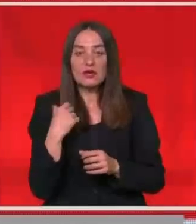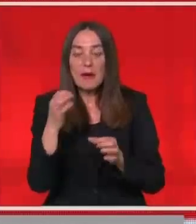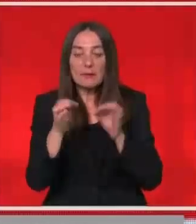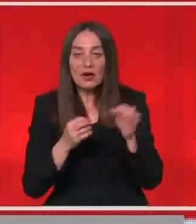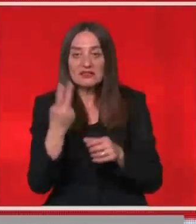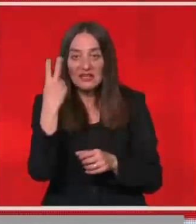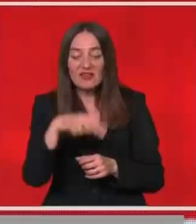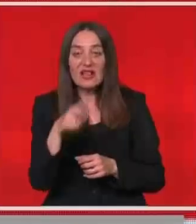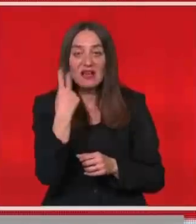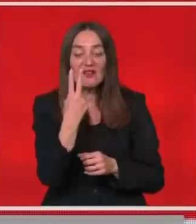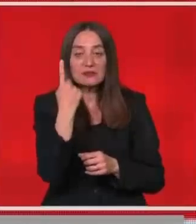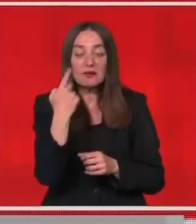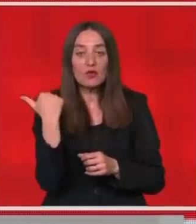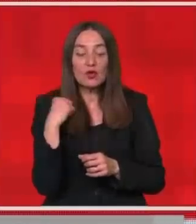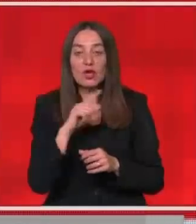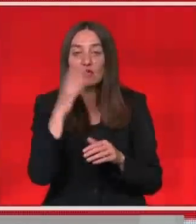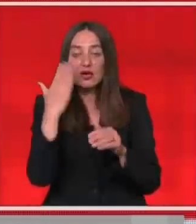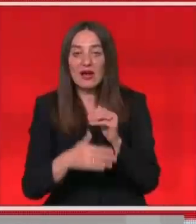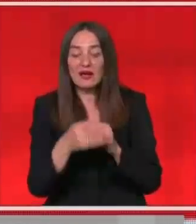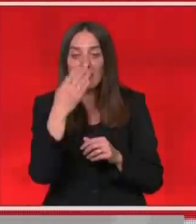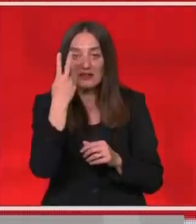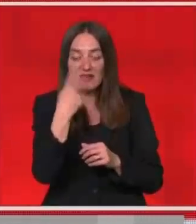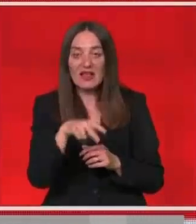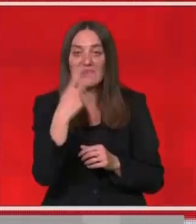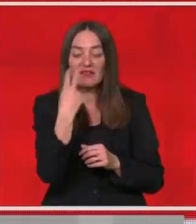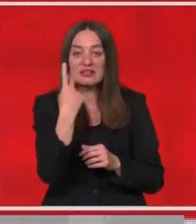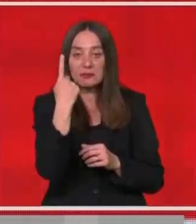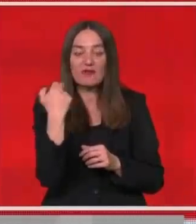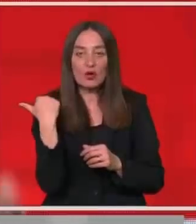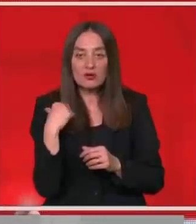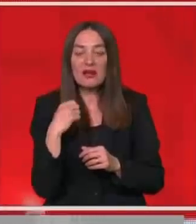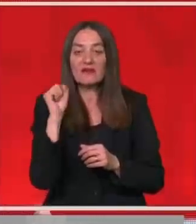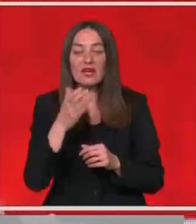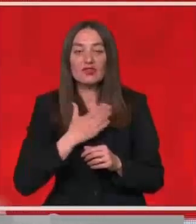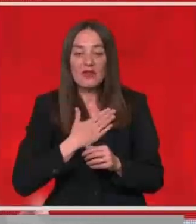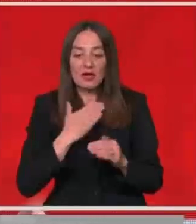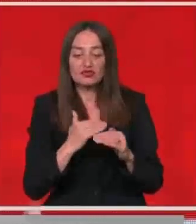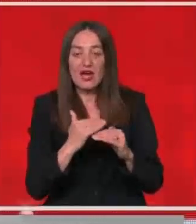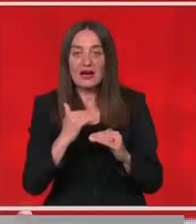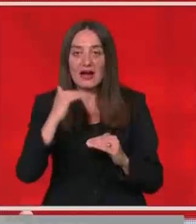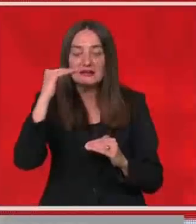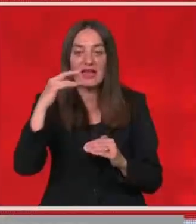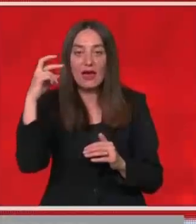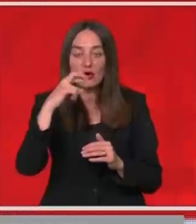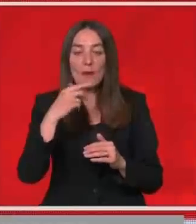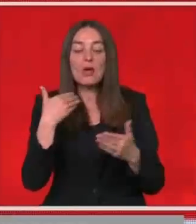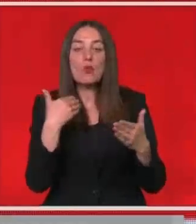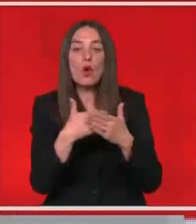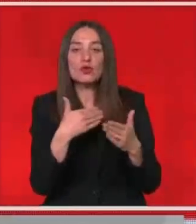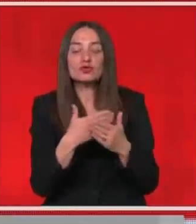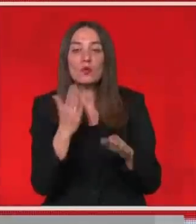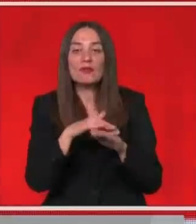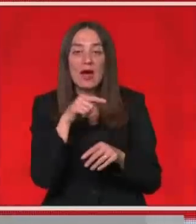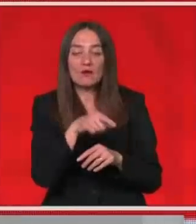za 2021. godinu do kraja 2021. godine, da će naša stopa rasta, naša ekonomija u odnosu na